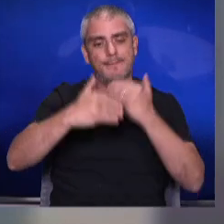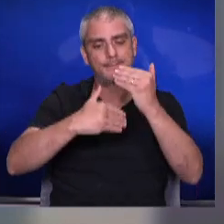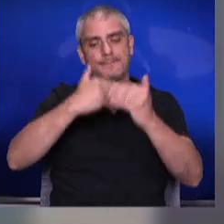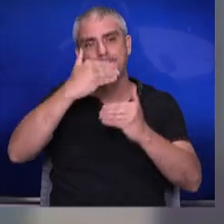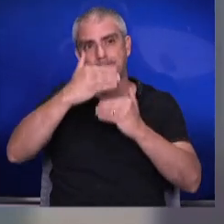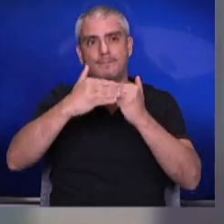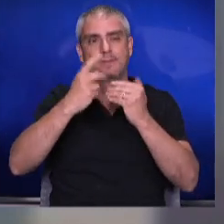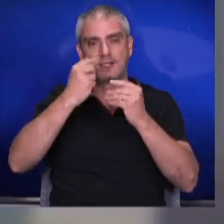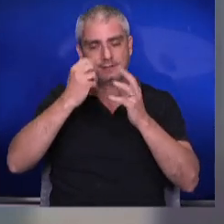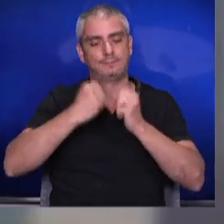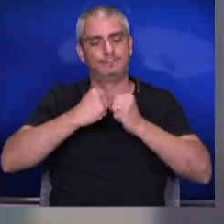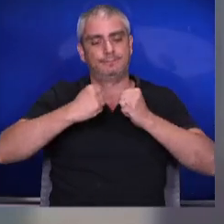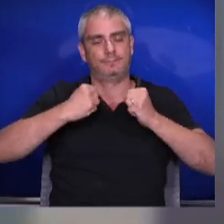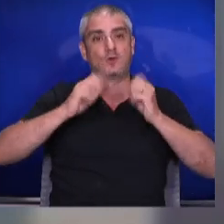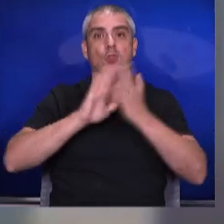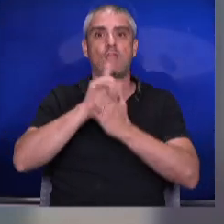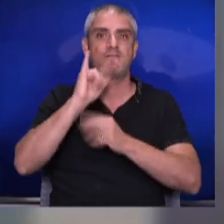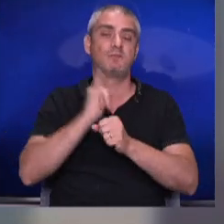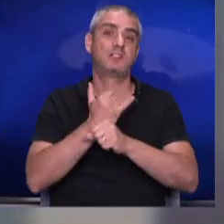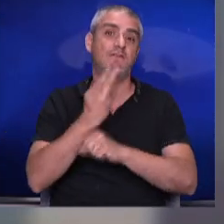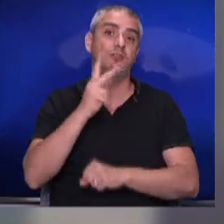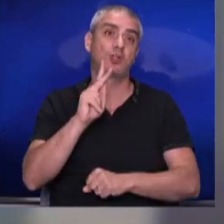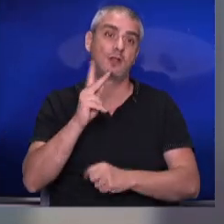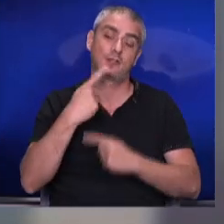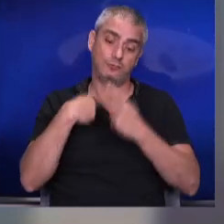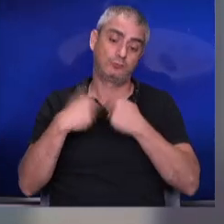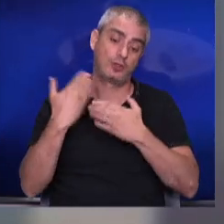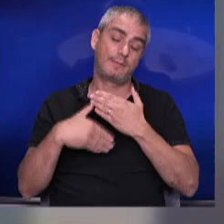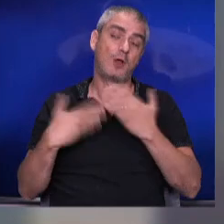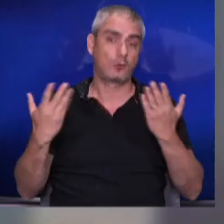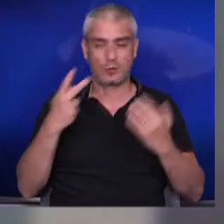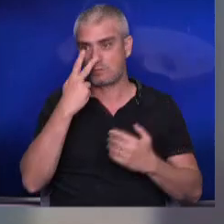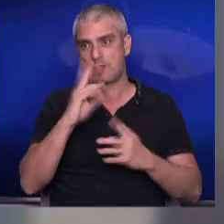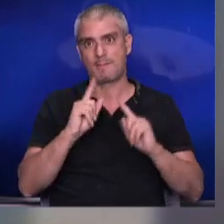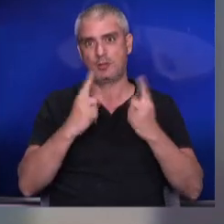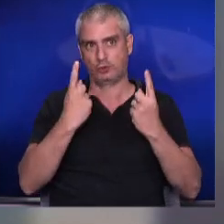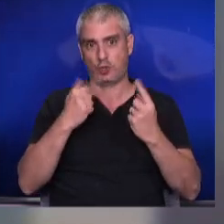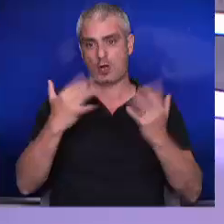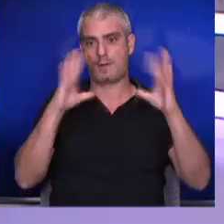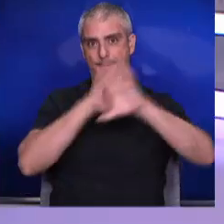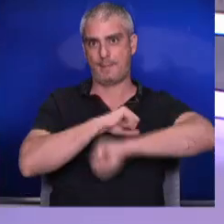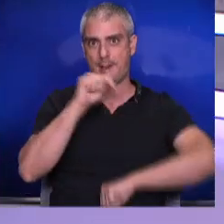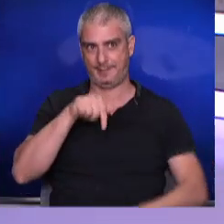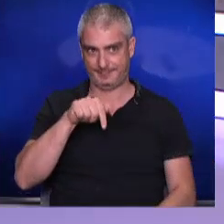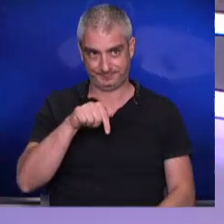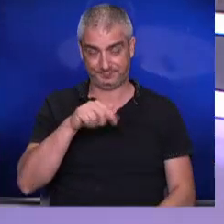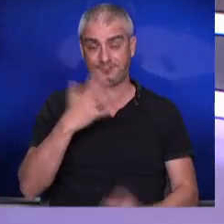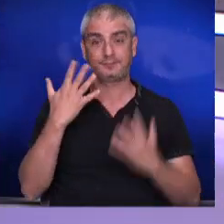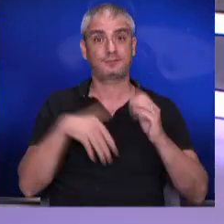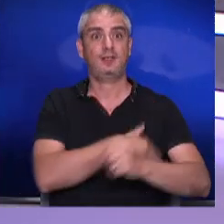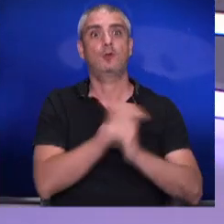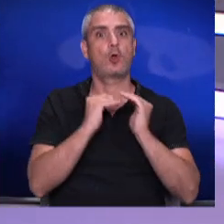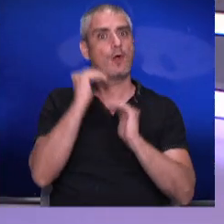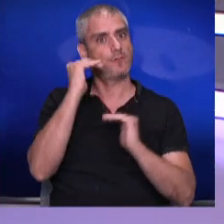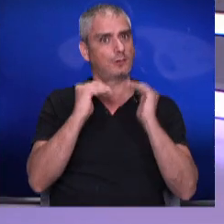מקום התעצמות של נובמבר יבש יותר, בשנים האחרונות. בואו נעבור למה שקורה הלילה הזה. הטמפרטורות גבוהות